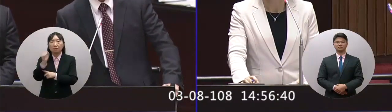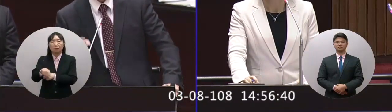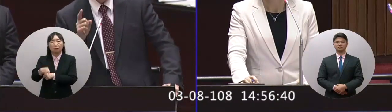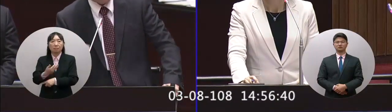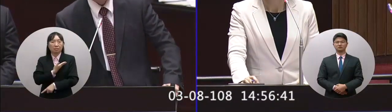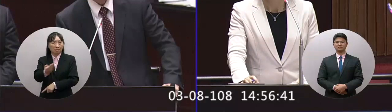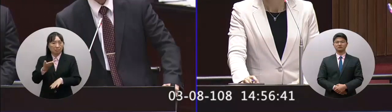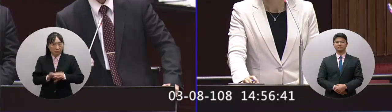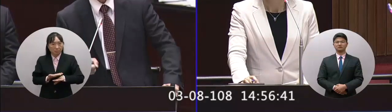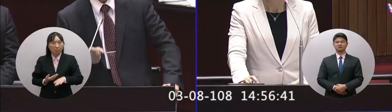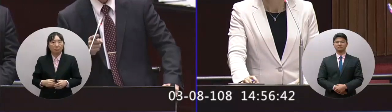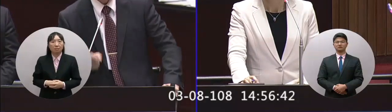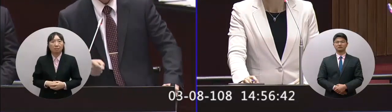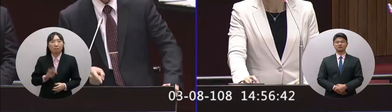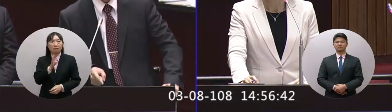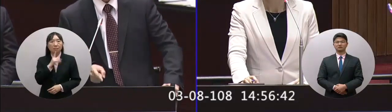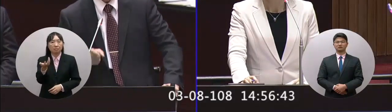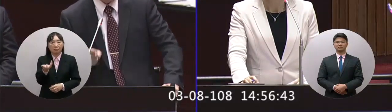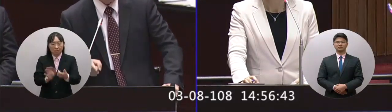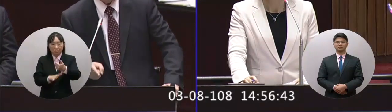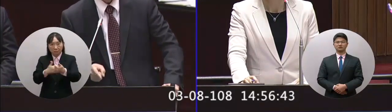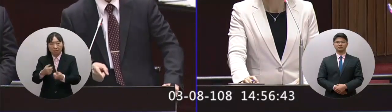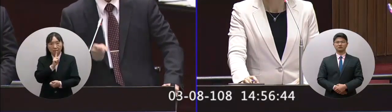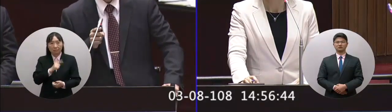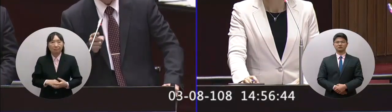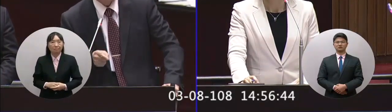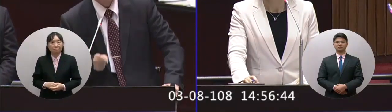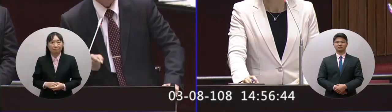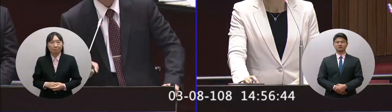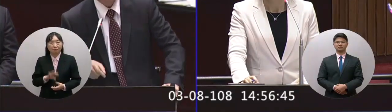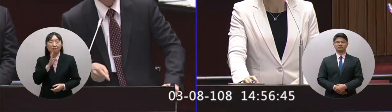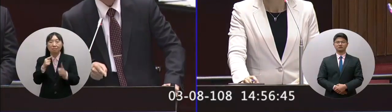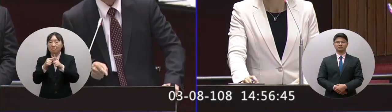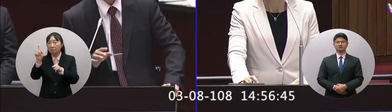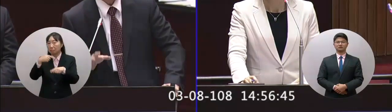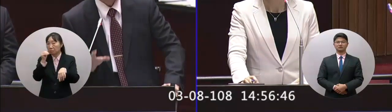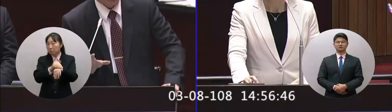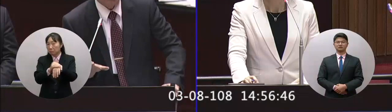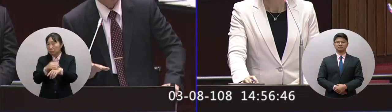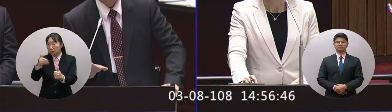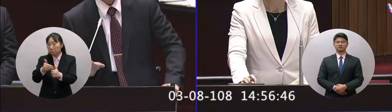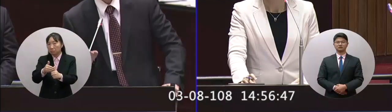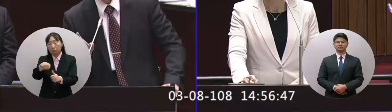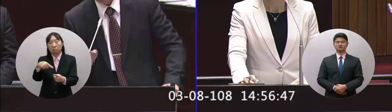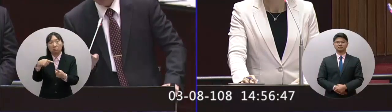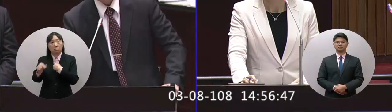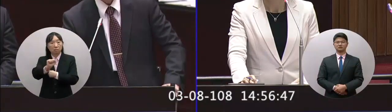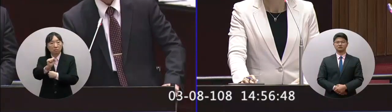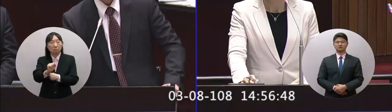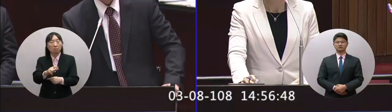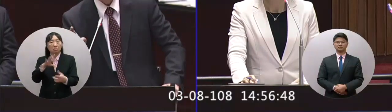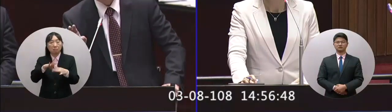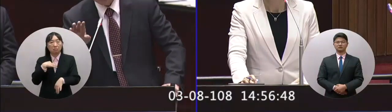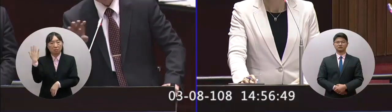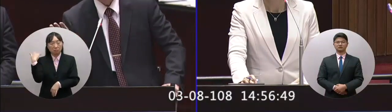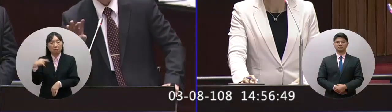感觉安心。但是他拄啊委员咧讲的，就是啥，即人才的培养唔通许等于过去。有咧